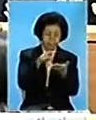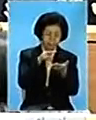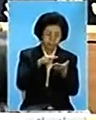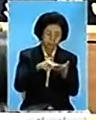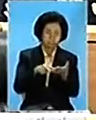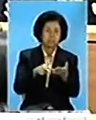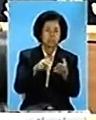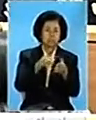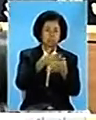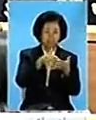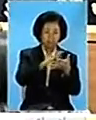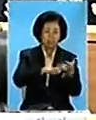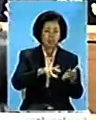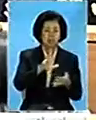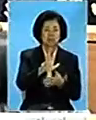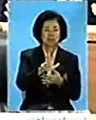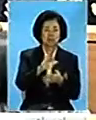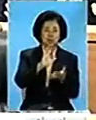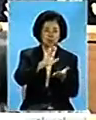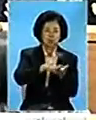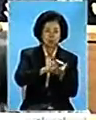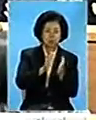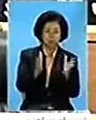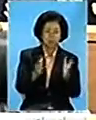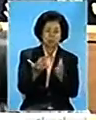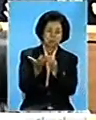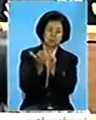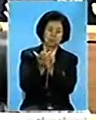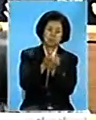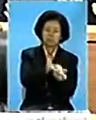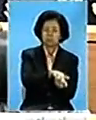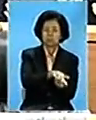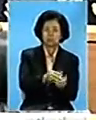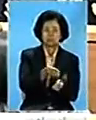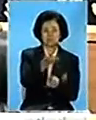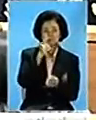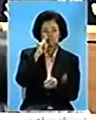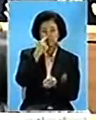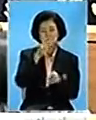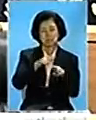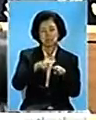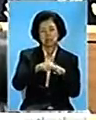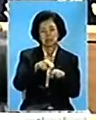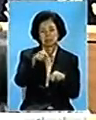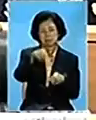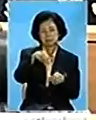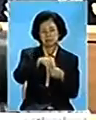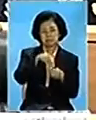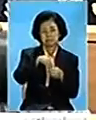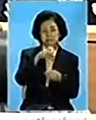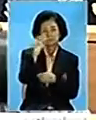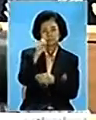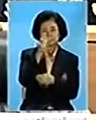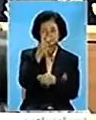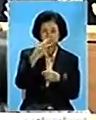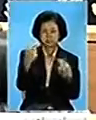ศาสตร์ที่3ของท่านนะครับที่ลงทุนเยอะๆเนี่ยผมว่ามันล้มเหลวนะครับท่านคงเบื่อที่มานั่งในสภาแห่งนี้นะครับเห็นการประท้ว